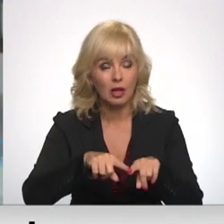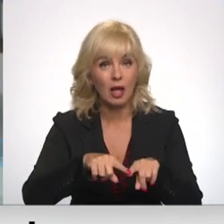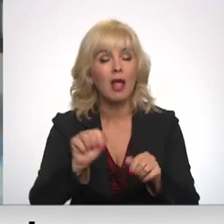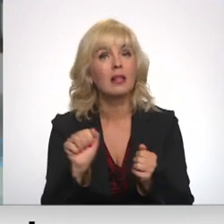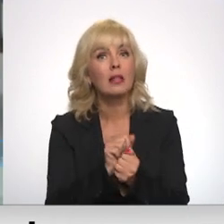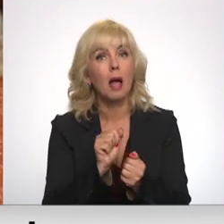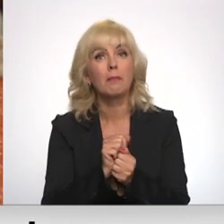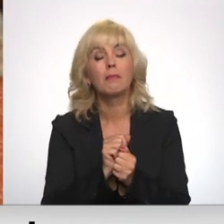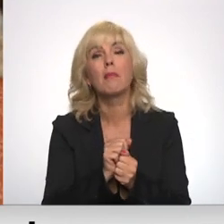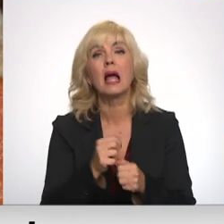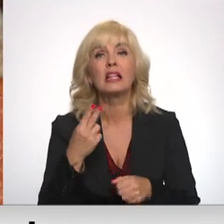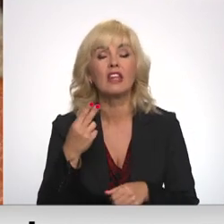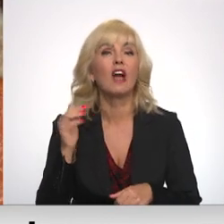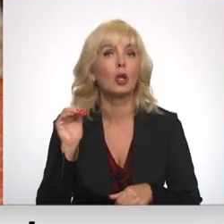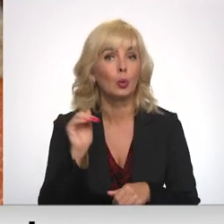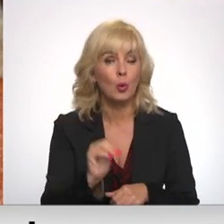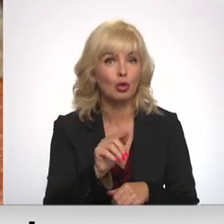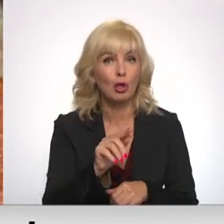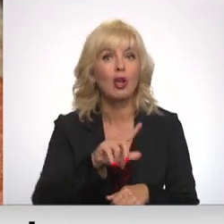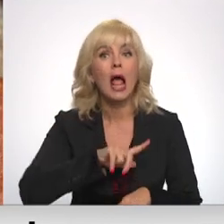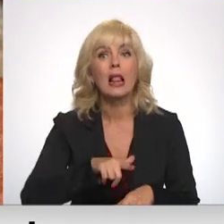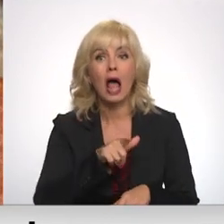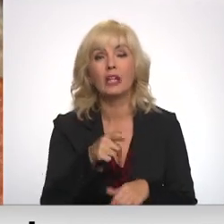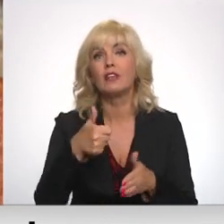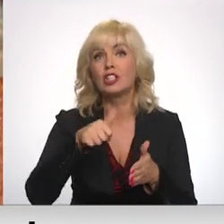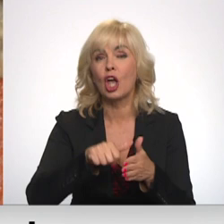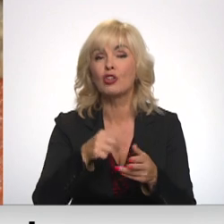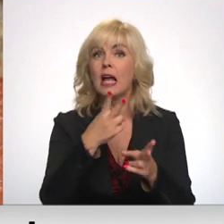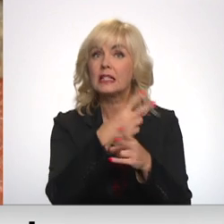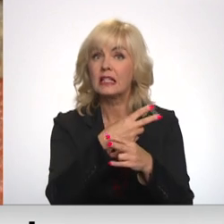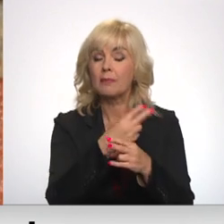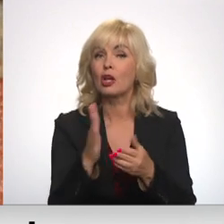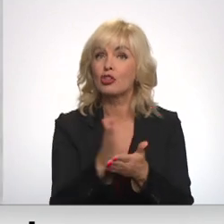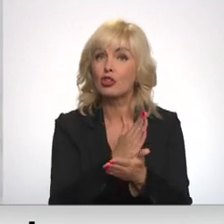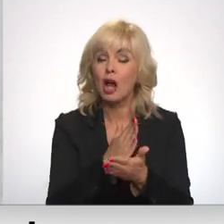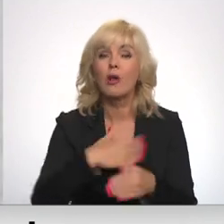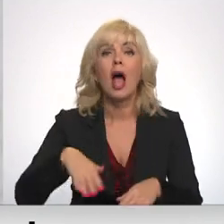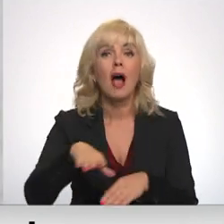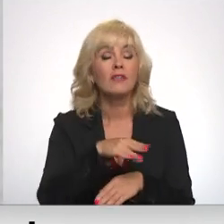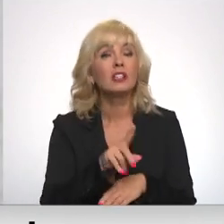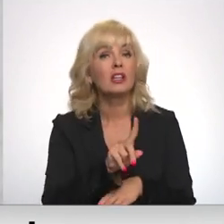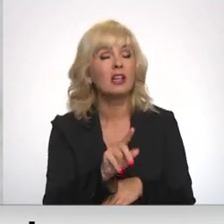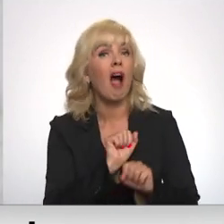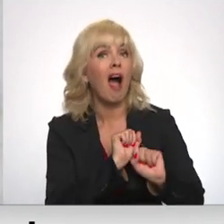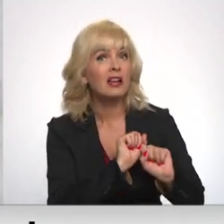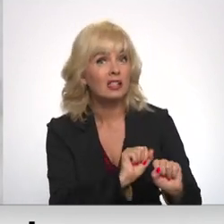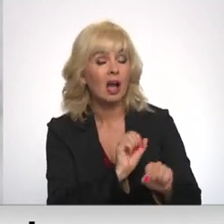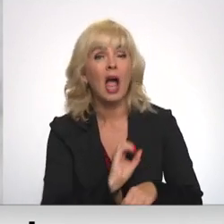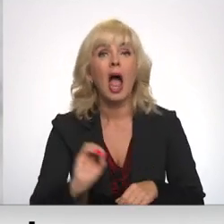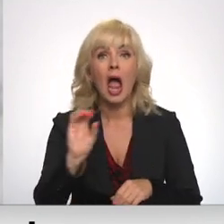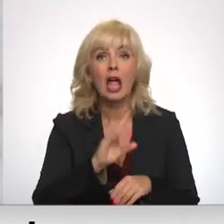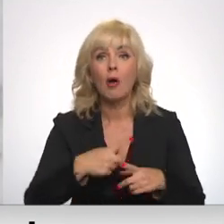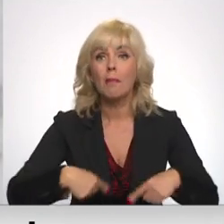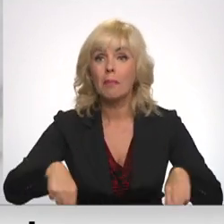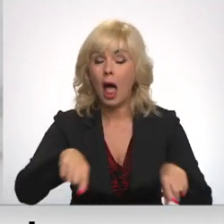2000. Latvijā ir sastopamas 16 sikspārņu sugas, un tās visas ir aizsargājamas, bet Eiropas platausis